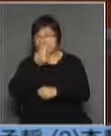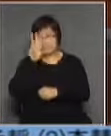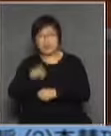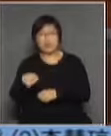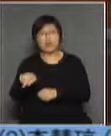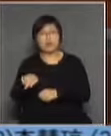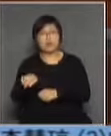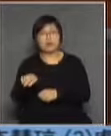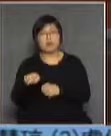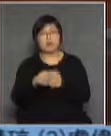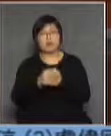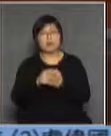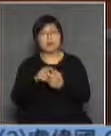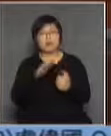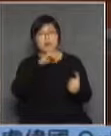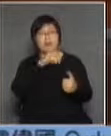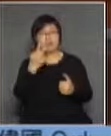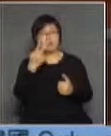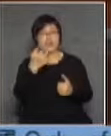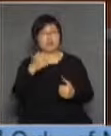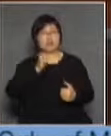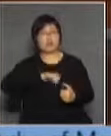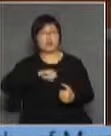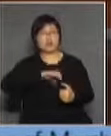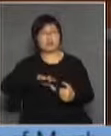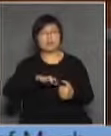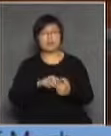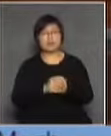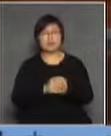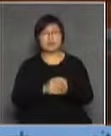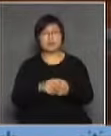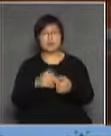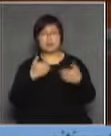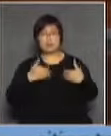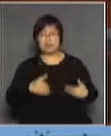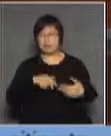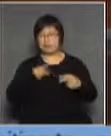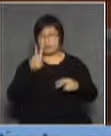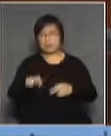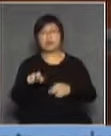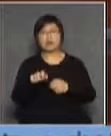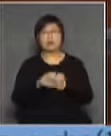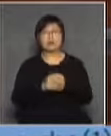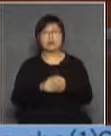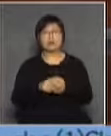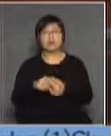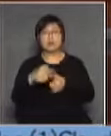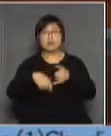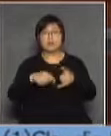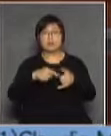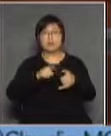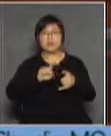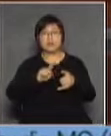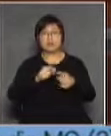位叫其他兩個人放心嘅人呢個身份喎，原來呢個人就係一間嘅